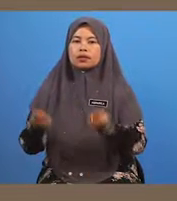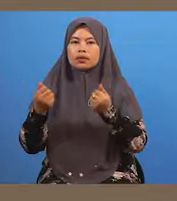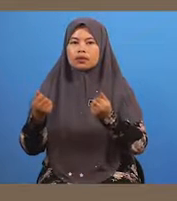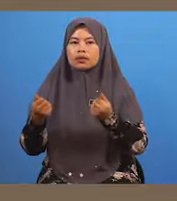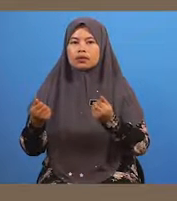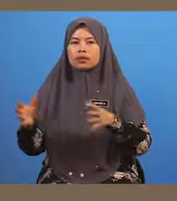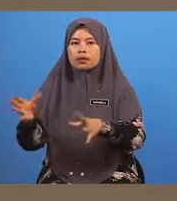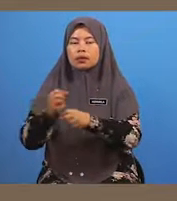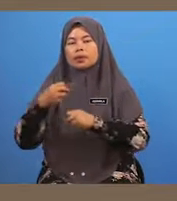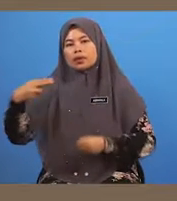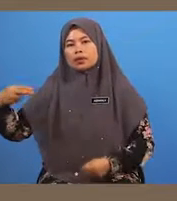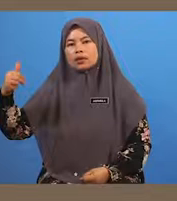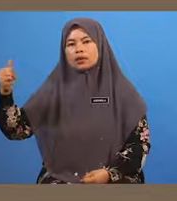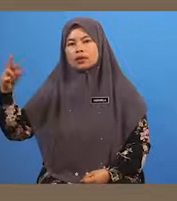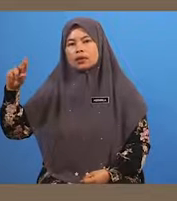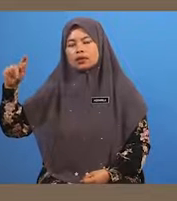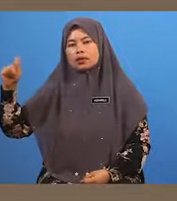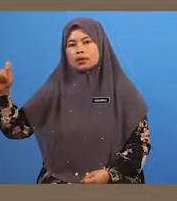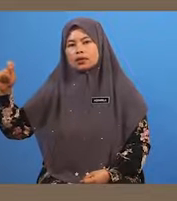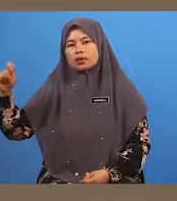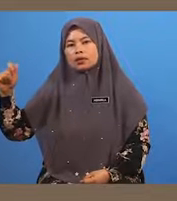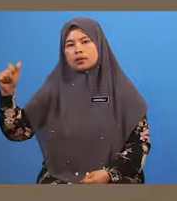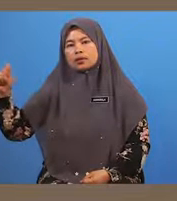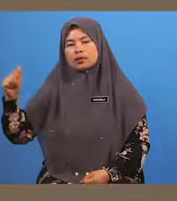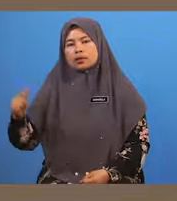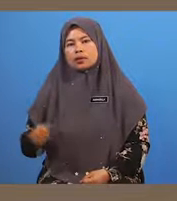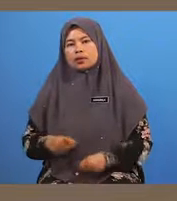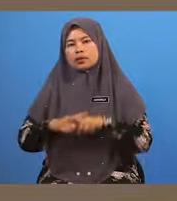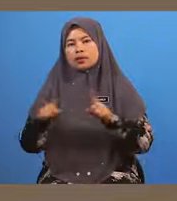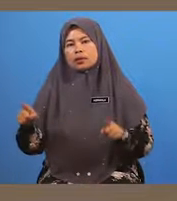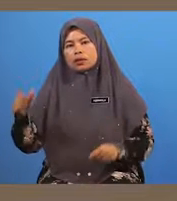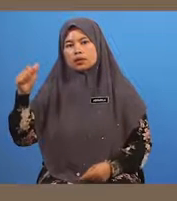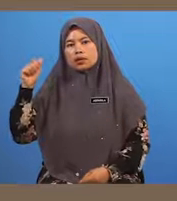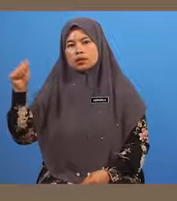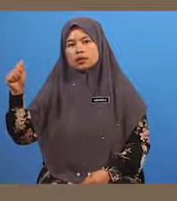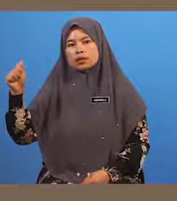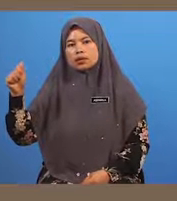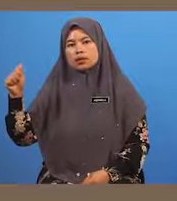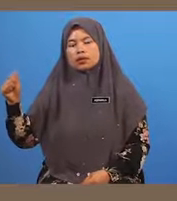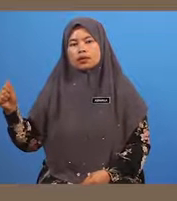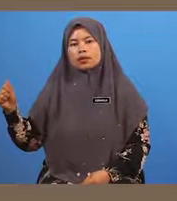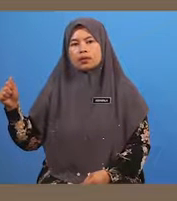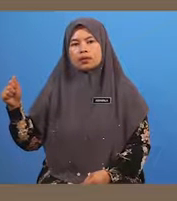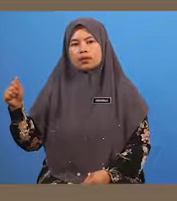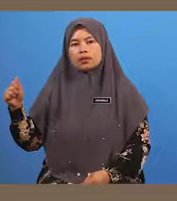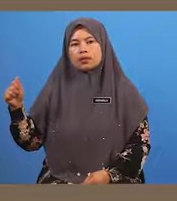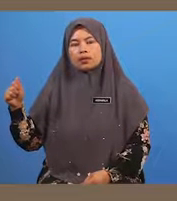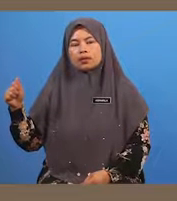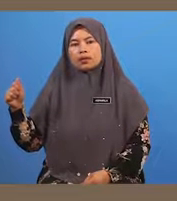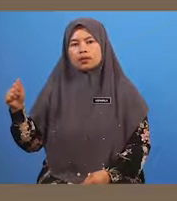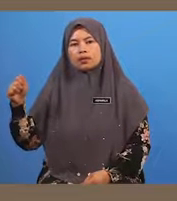angkat kecuali A. Warisan, B. Hadiah, C.